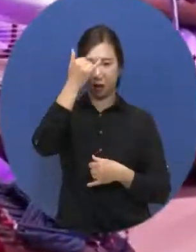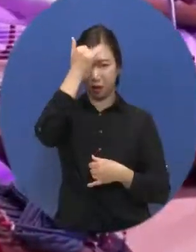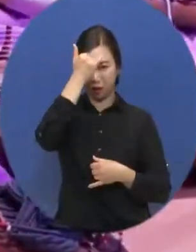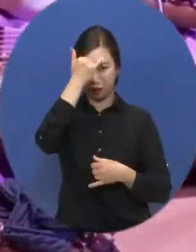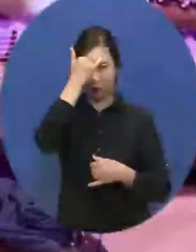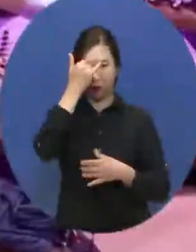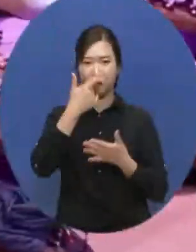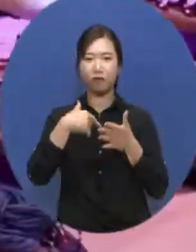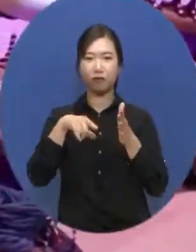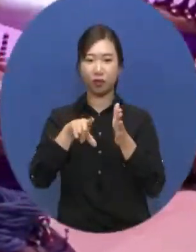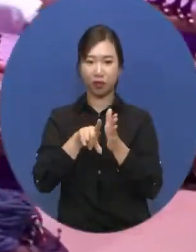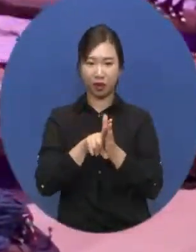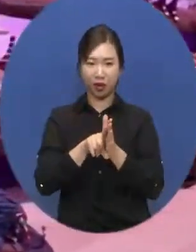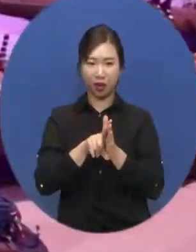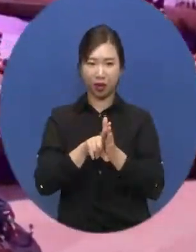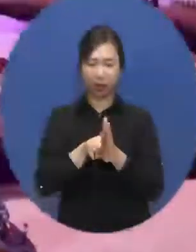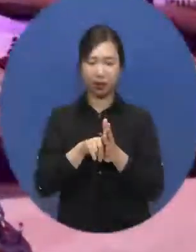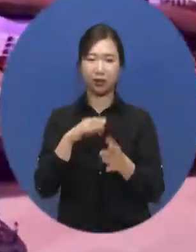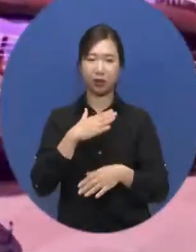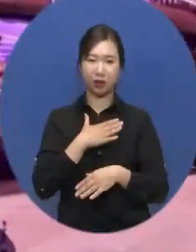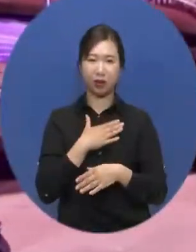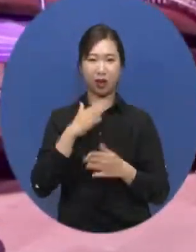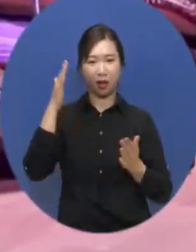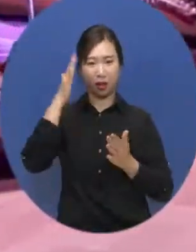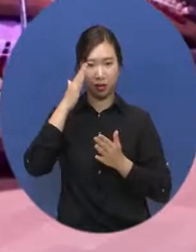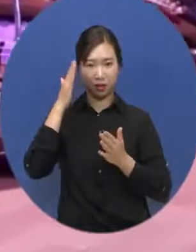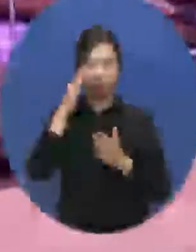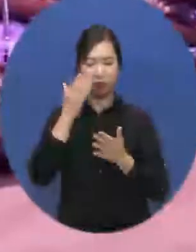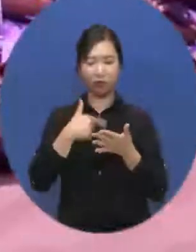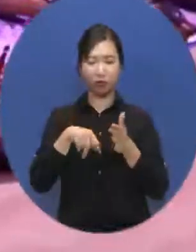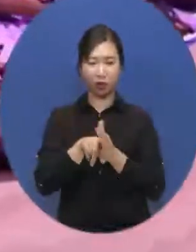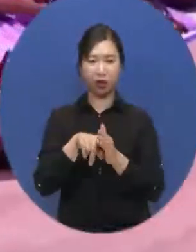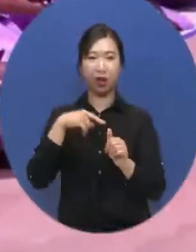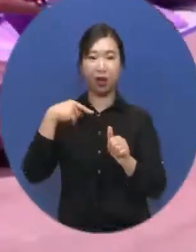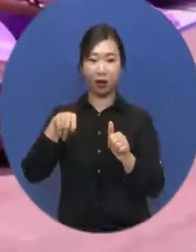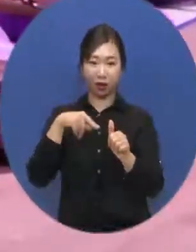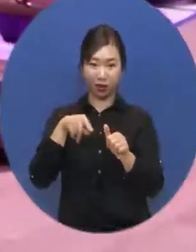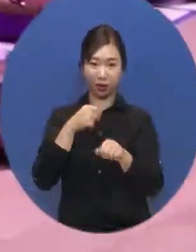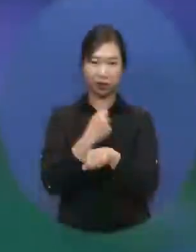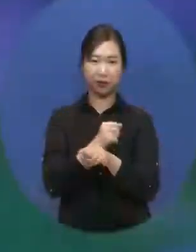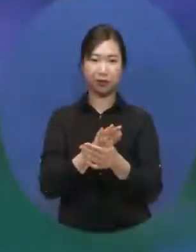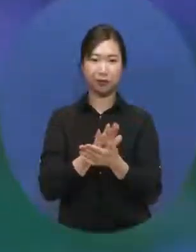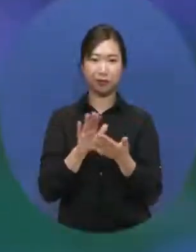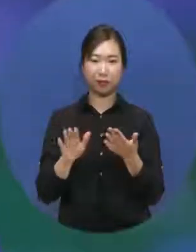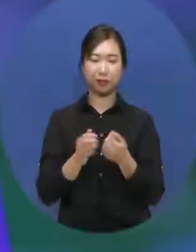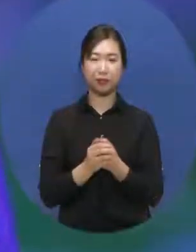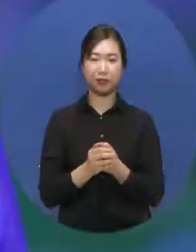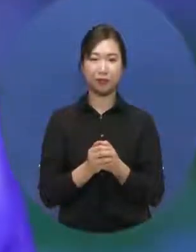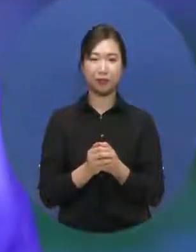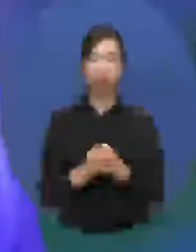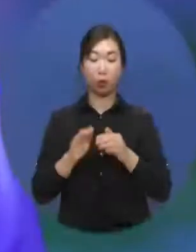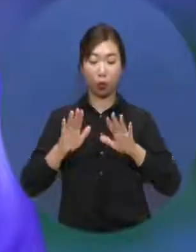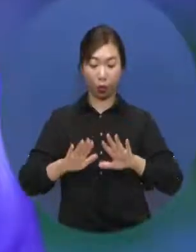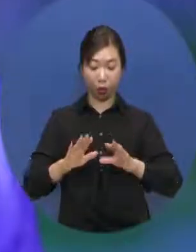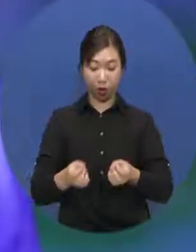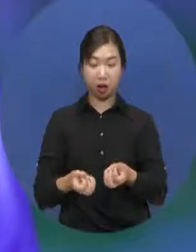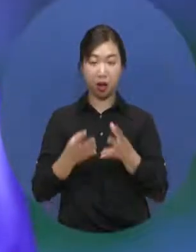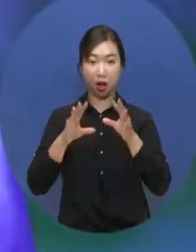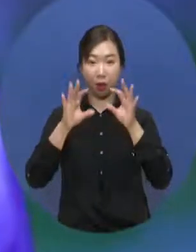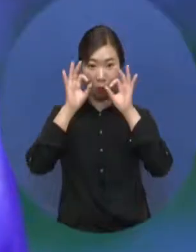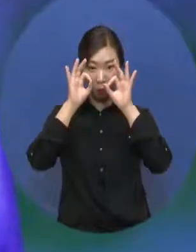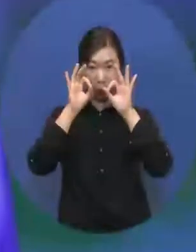저희 예명원에서도 학생들을 위해서 지도하고 있습니다. 아, 오늘 이 행사를